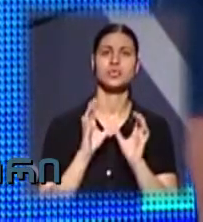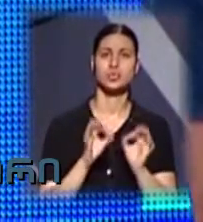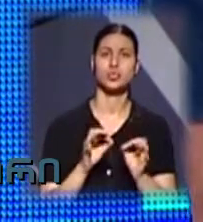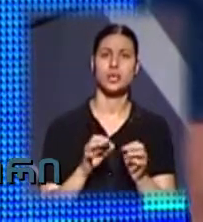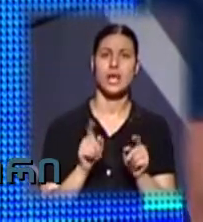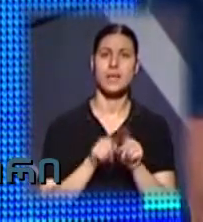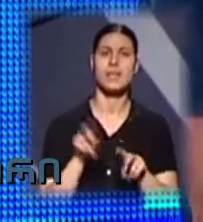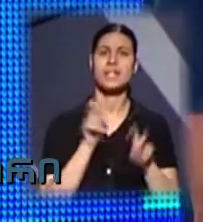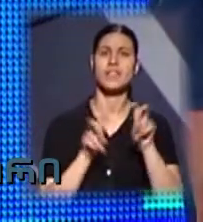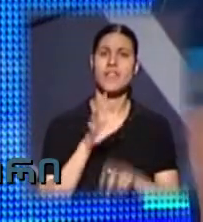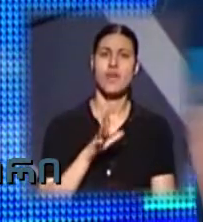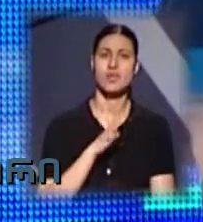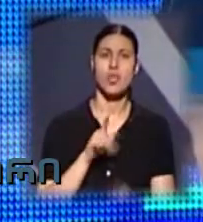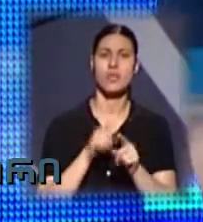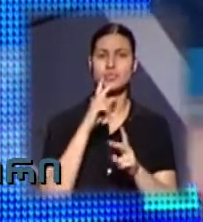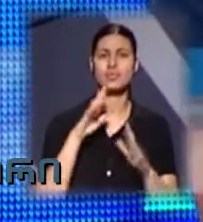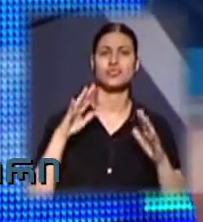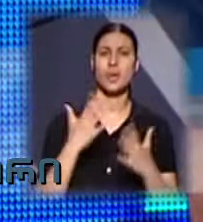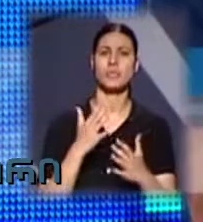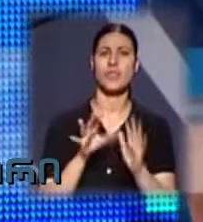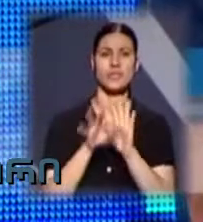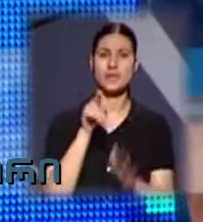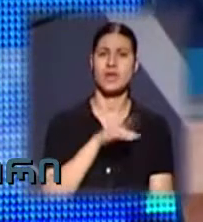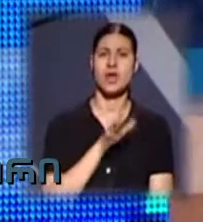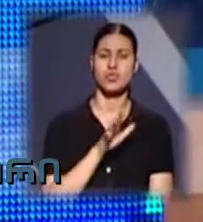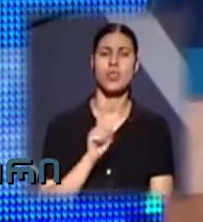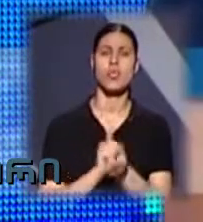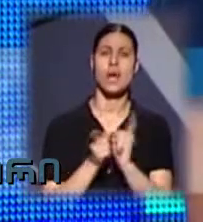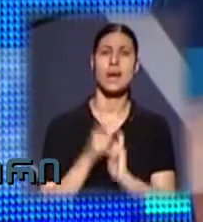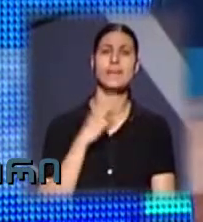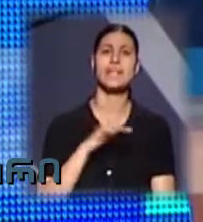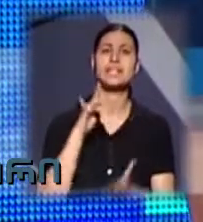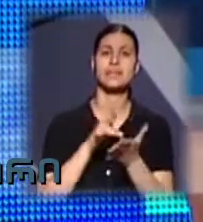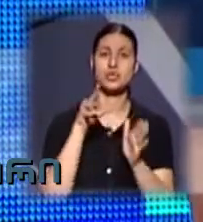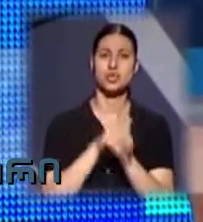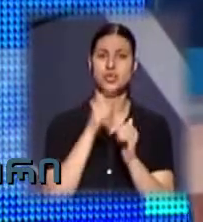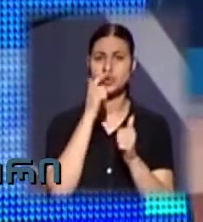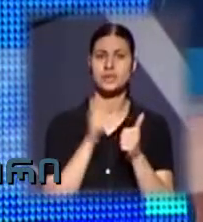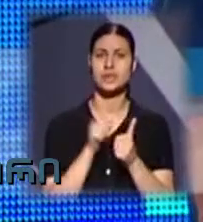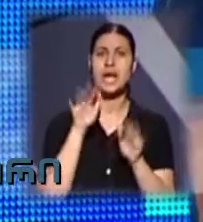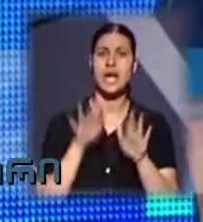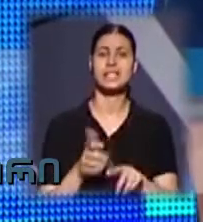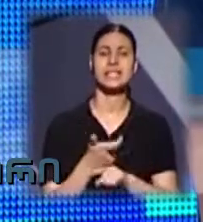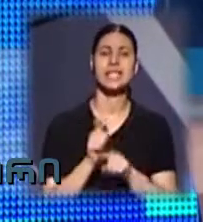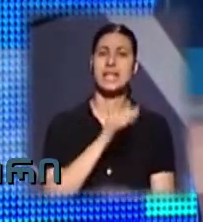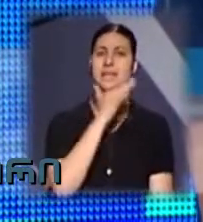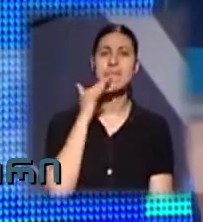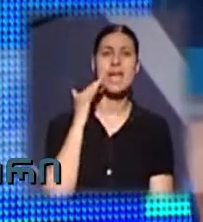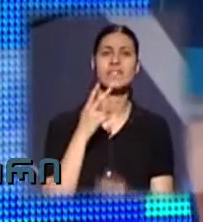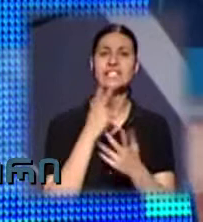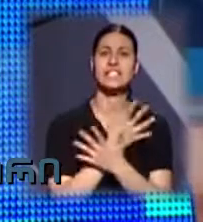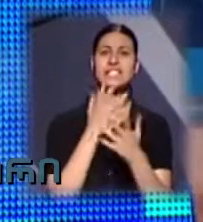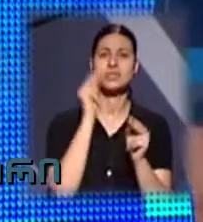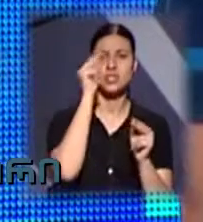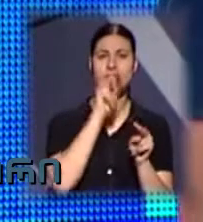კვლევის შედეგად მოხდა, თქვა ეს არის შემთხვევით შერჩეული ტერიტორია, არამედ თბილისში და მის მიმდებარე ტერიტორიაზე ძალიან ბევრი სივრცე შევისწავლეთ